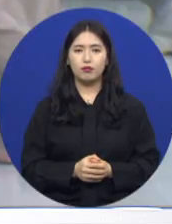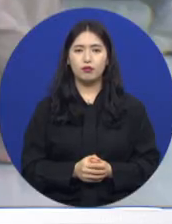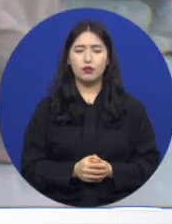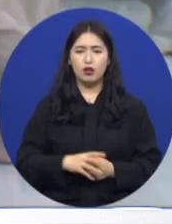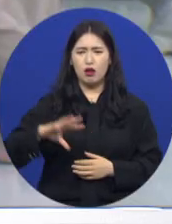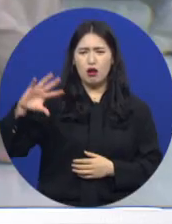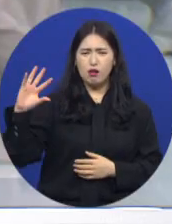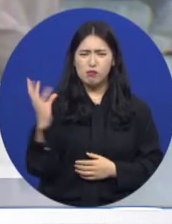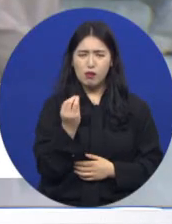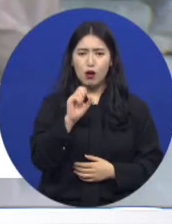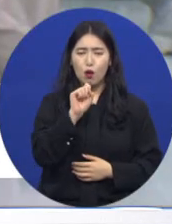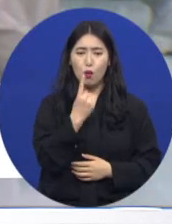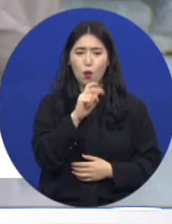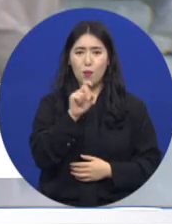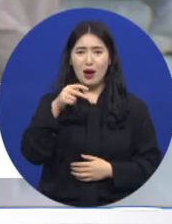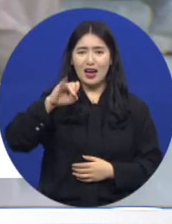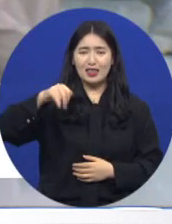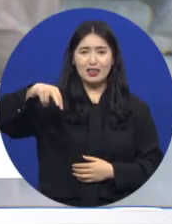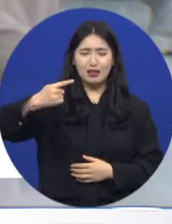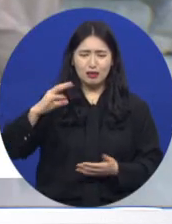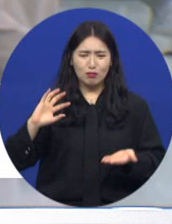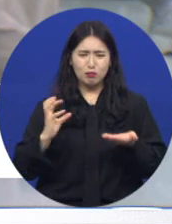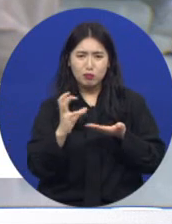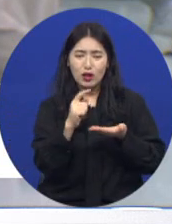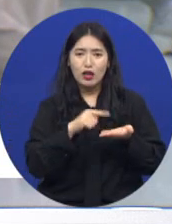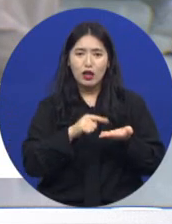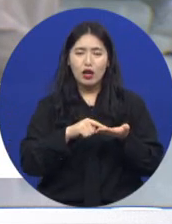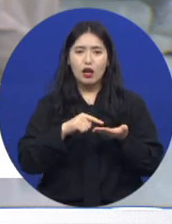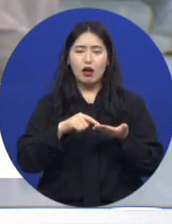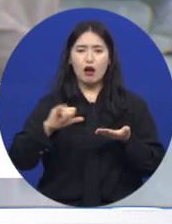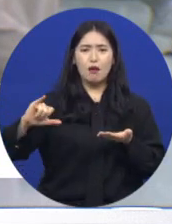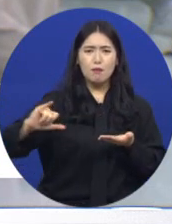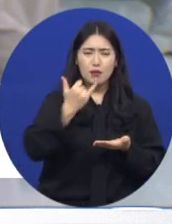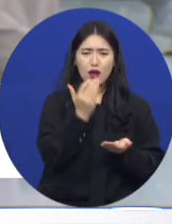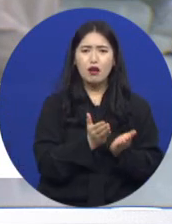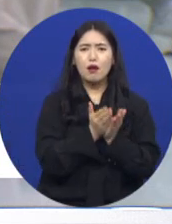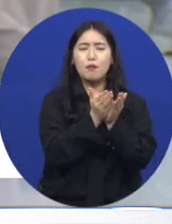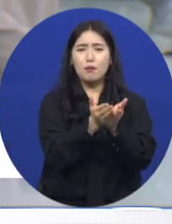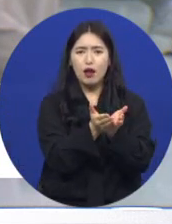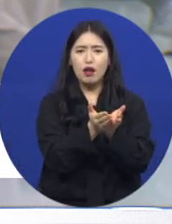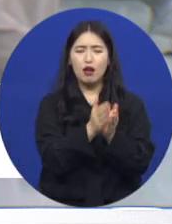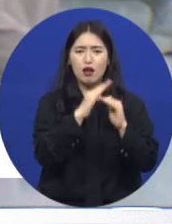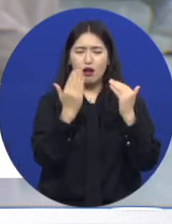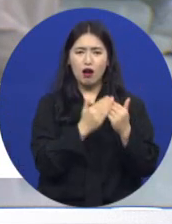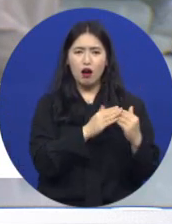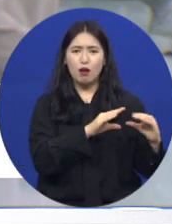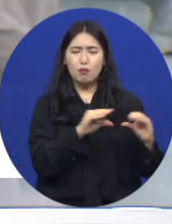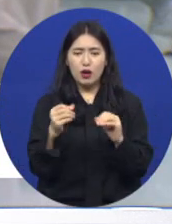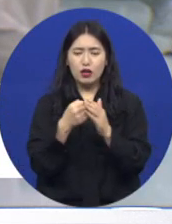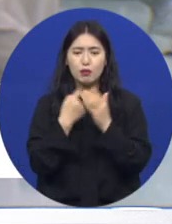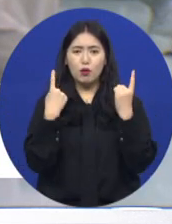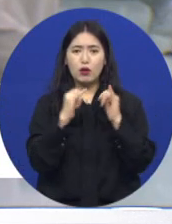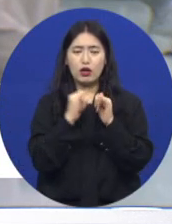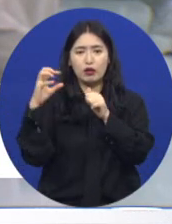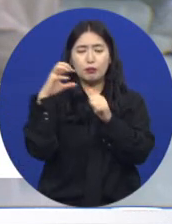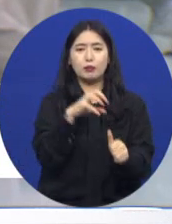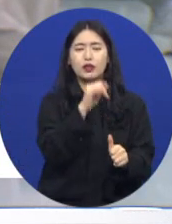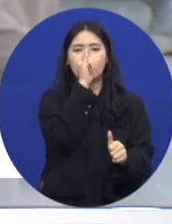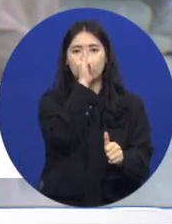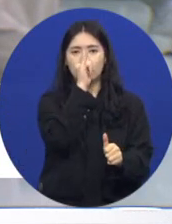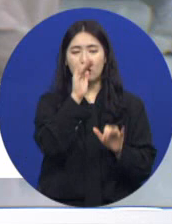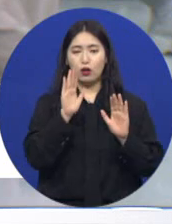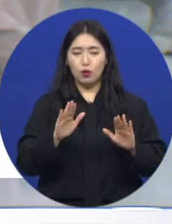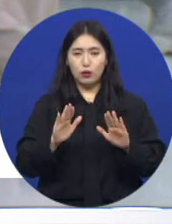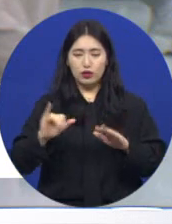태풍 오마이스가 지나간 제주는 어제 하늘과 바닷길이 모두 끊기면서 여행객들의 발이 묶이기도 했는데요.